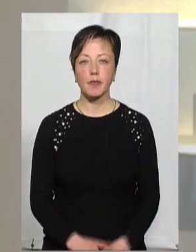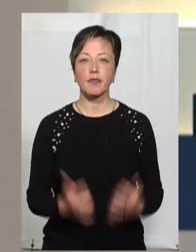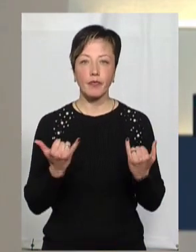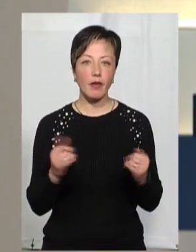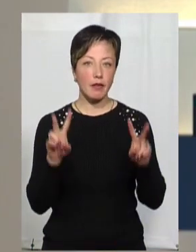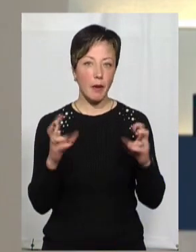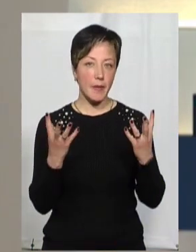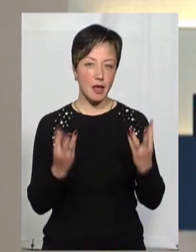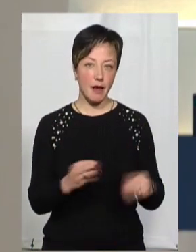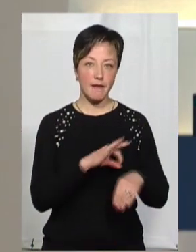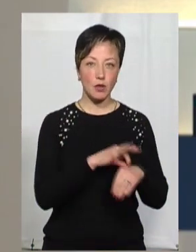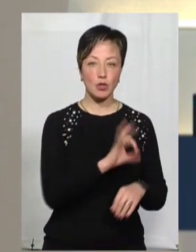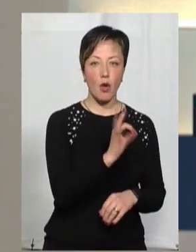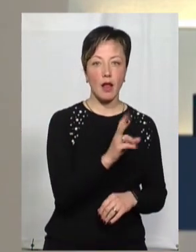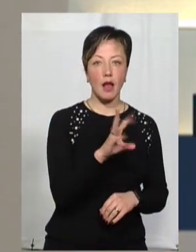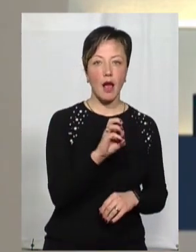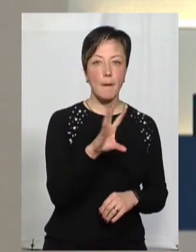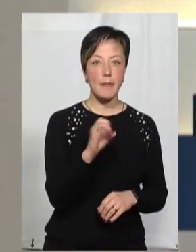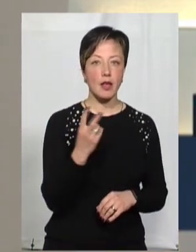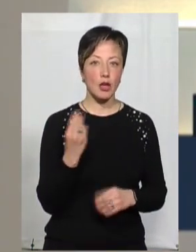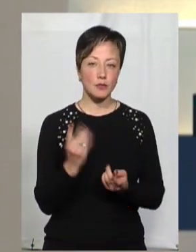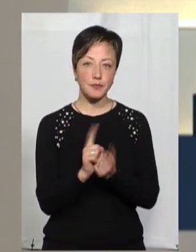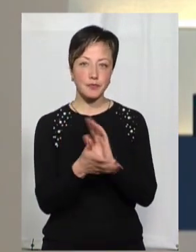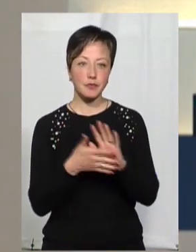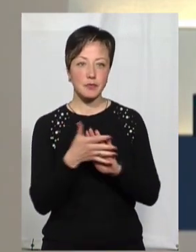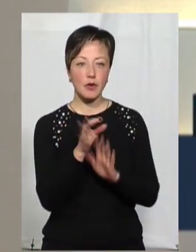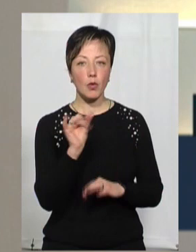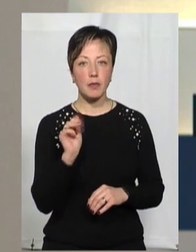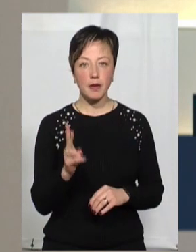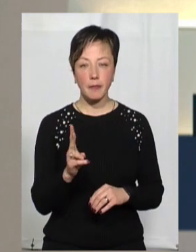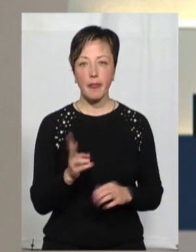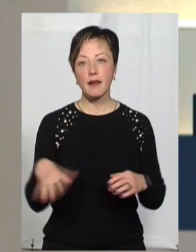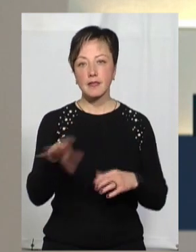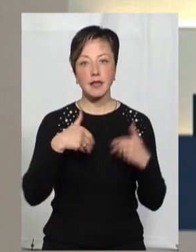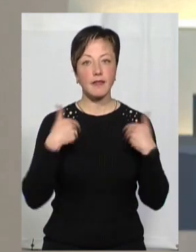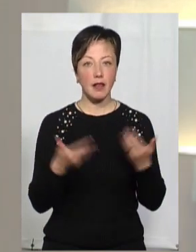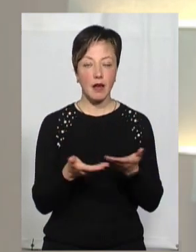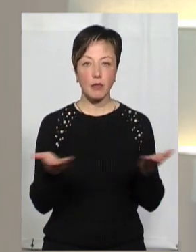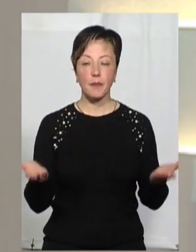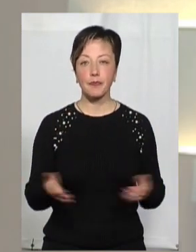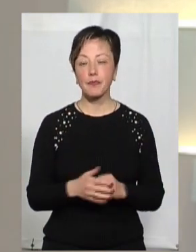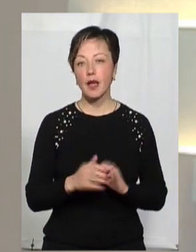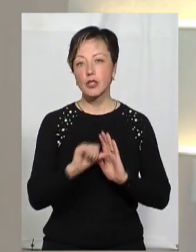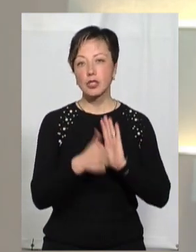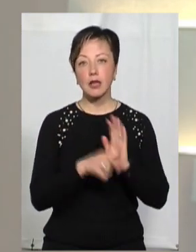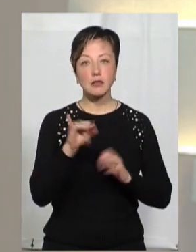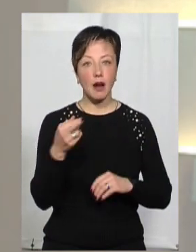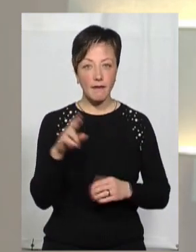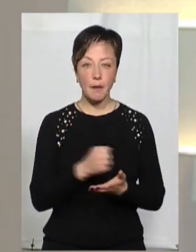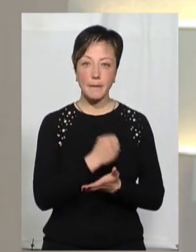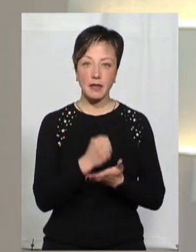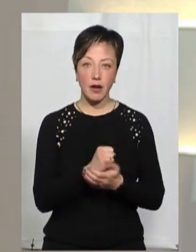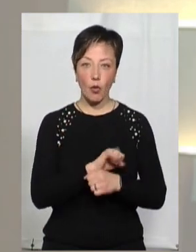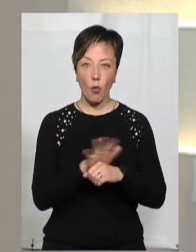На часі тема дня. Мене звати Олена Киміняш. На жестову мову перекладає Ольга Рибак. Усіх вітаємо. 16 травня